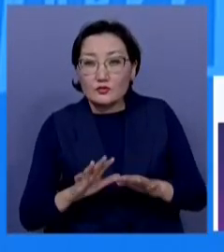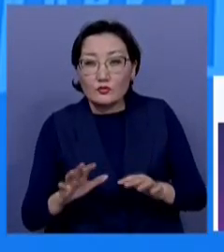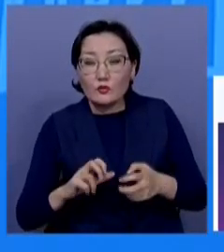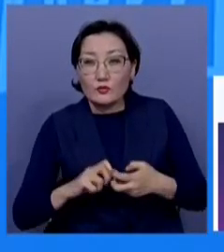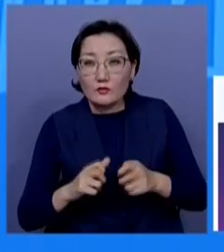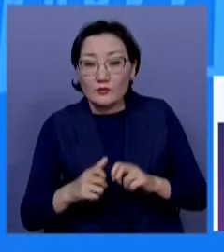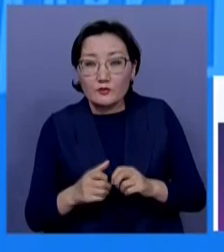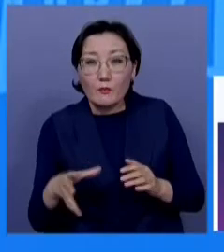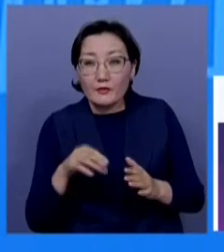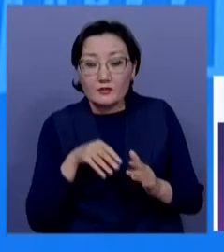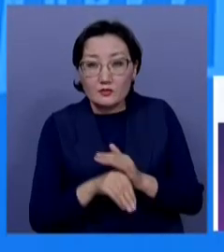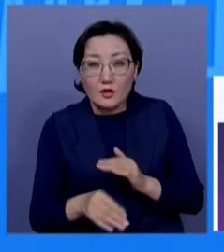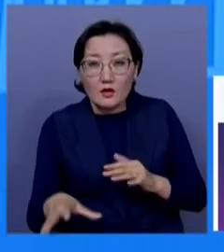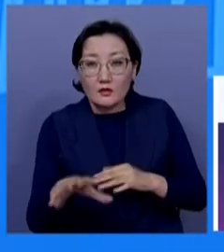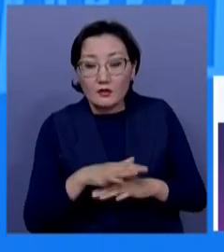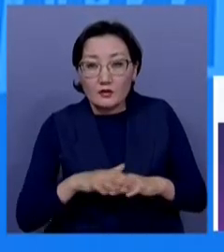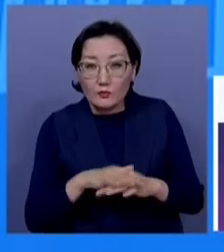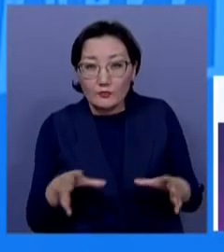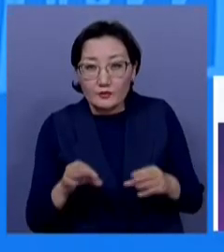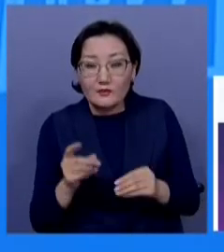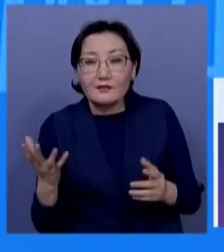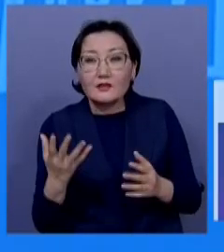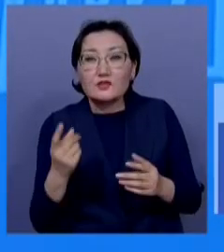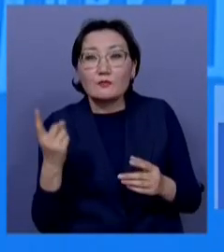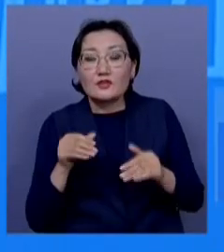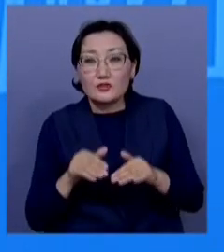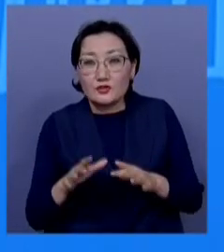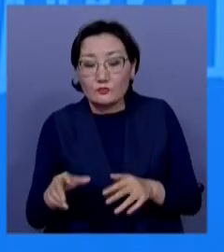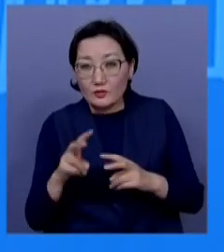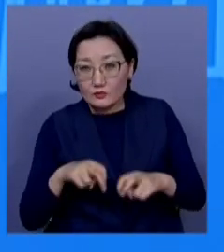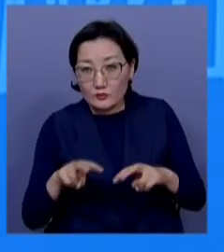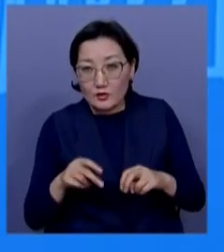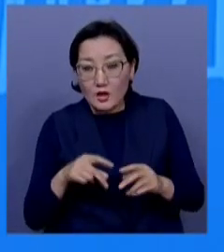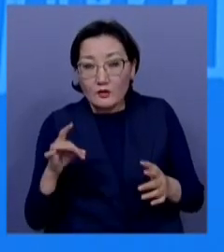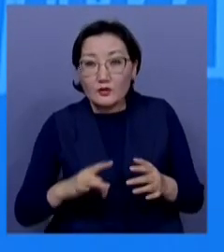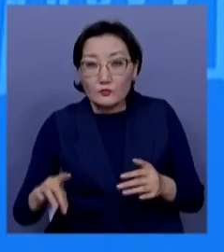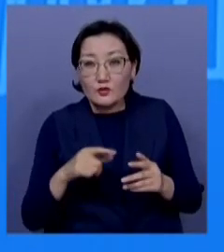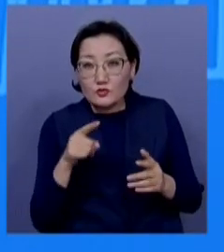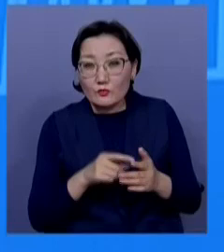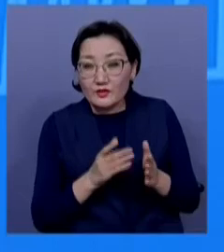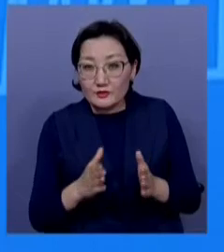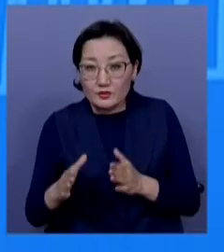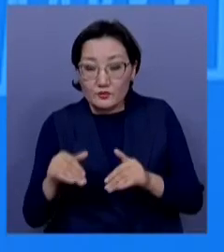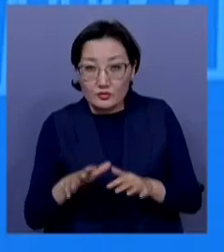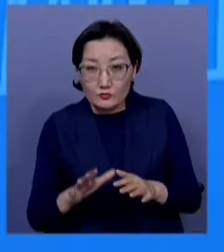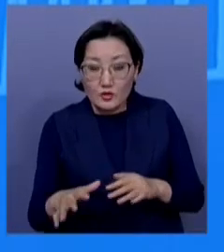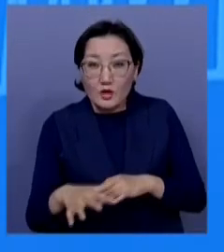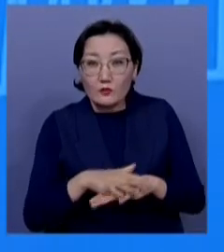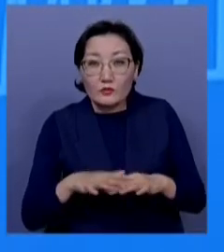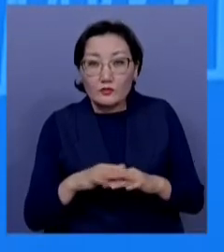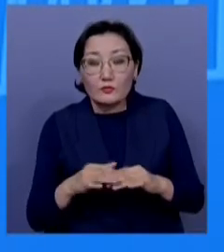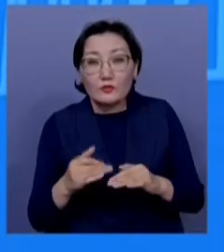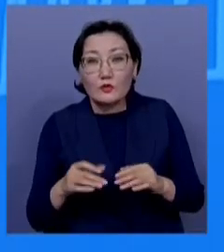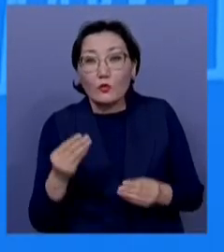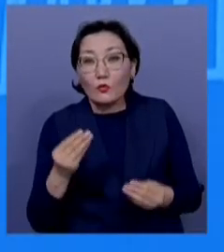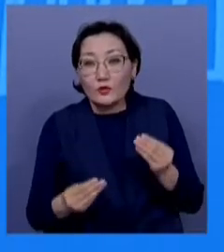барлығын кіргіземіз. Кейін халықпен бірлесіп, қайсысын бірінші шешетімізді қарастырамыз. Аудандағы сұрақтар рет-ретмен шешімін табады. Халық көбірек ойын